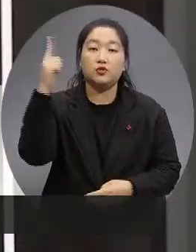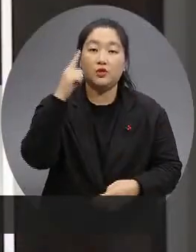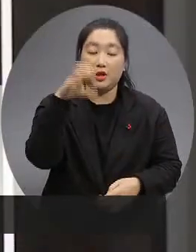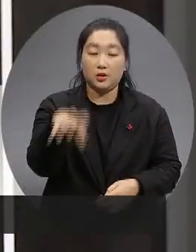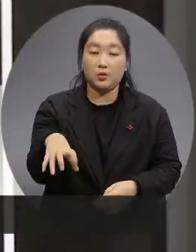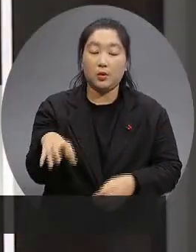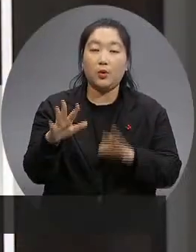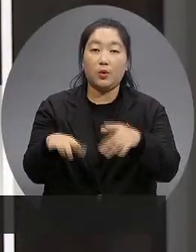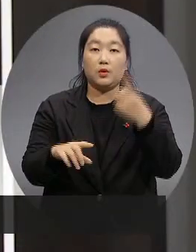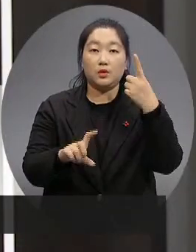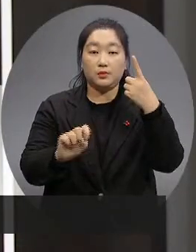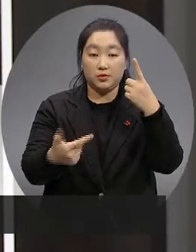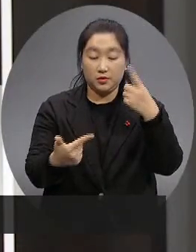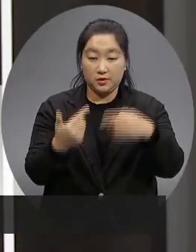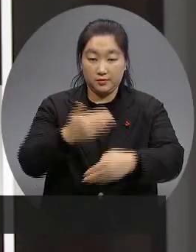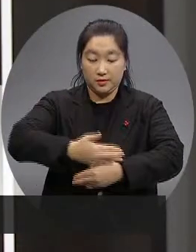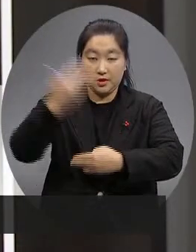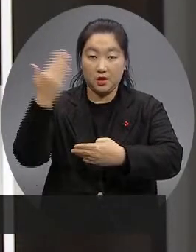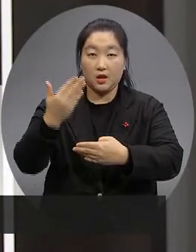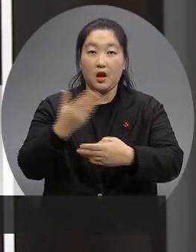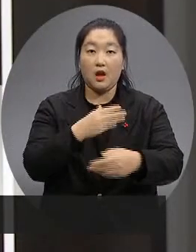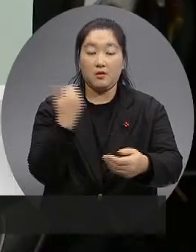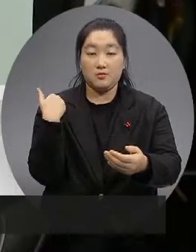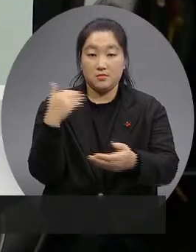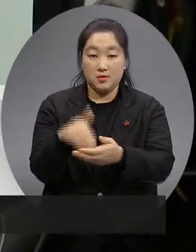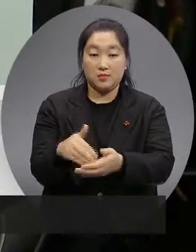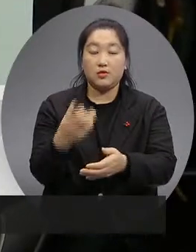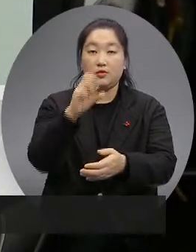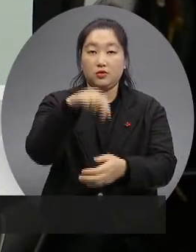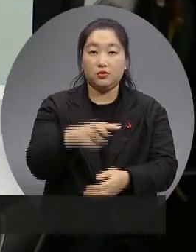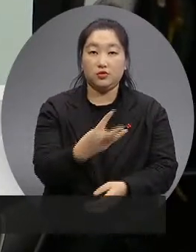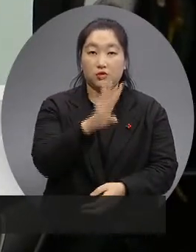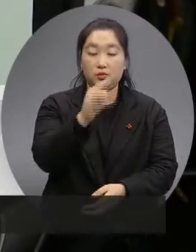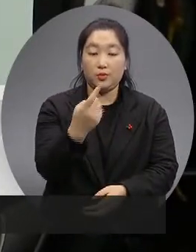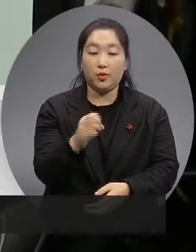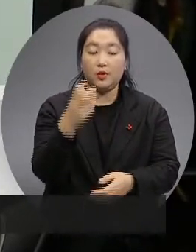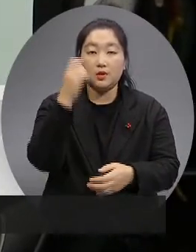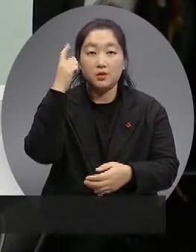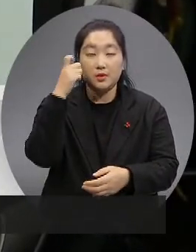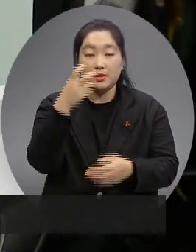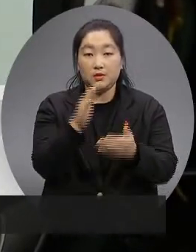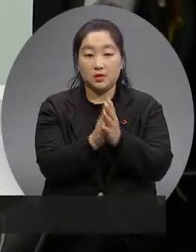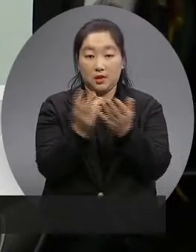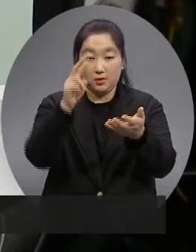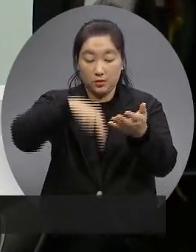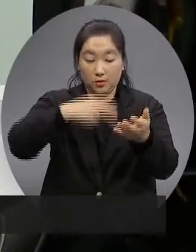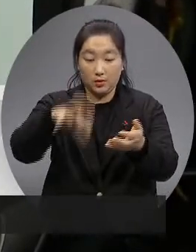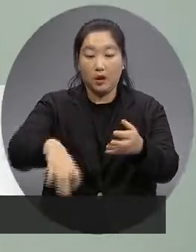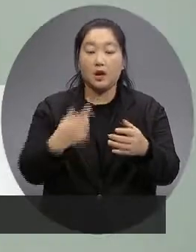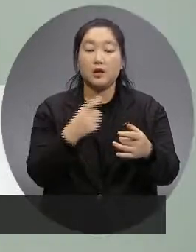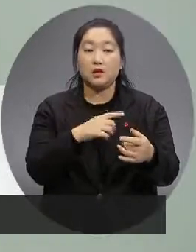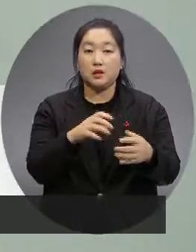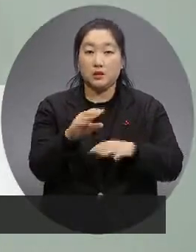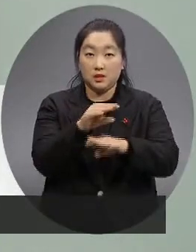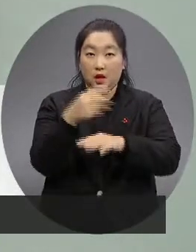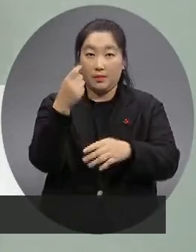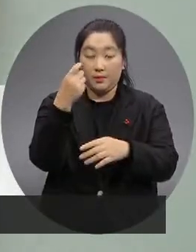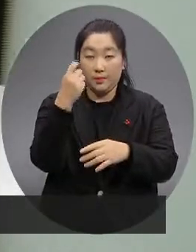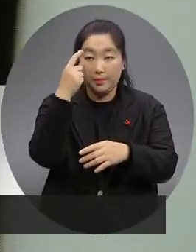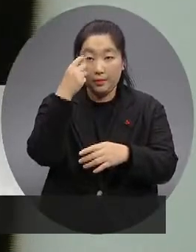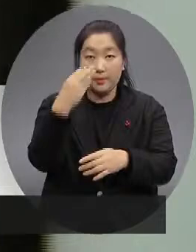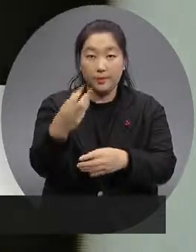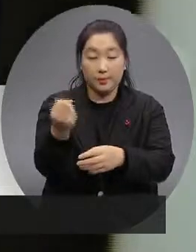율량동에서 오는 16일 개관하는 북 드라이브스루 율봉 스마트 도서관은 이용자의 차량 번호를 인식해 차 안에서